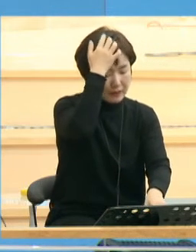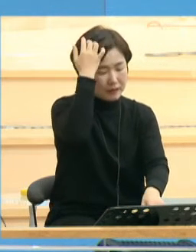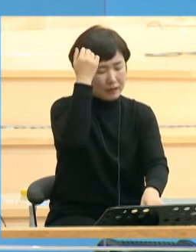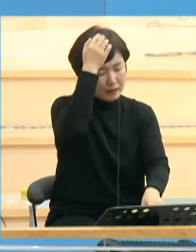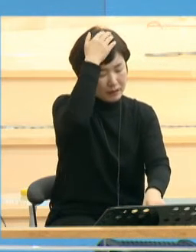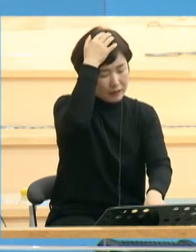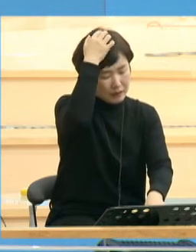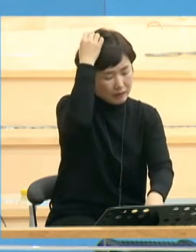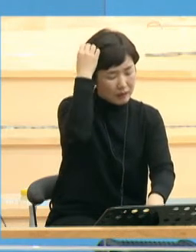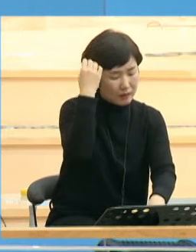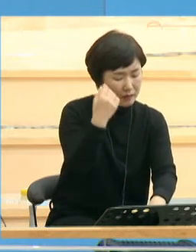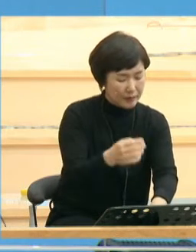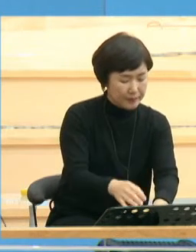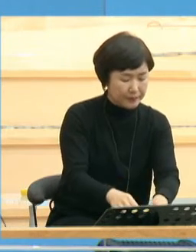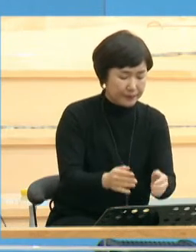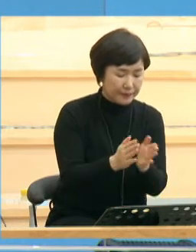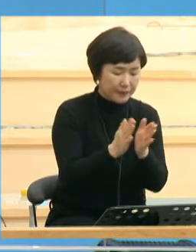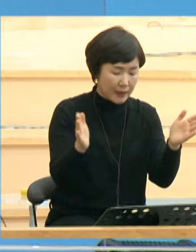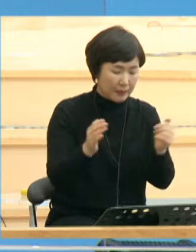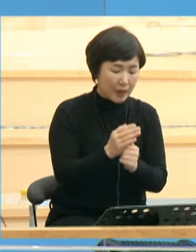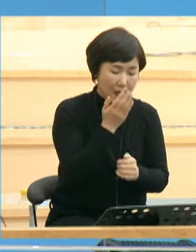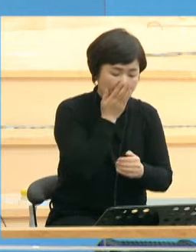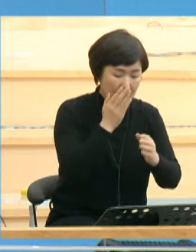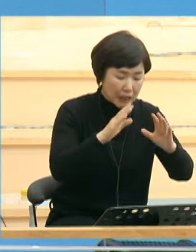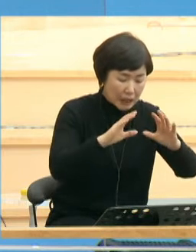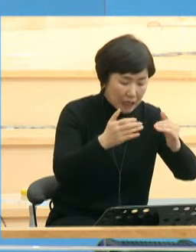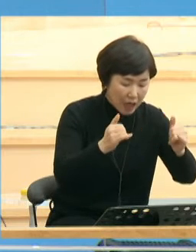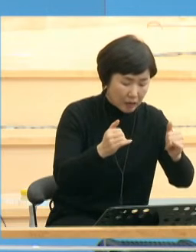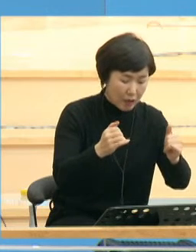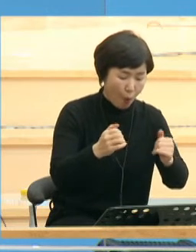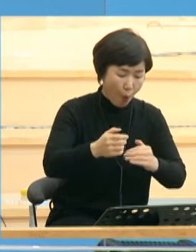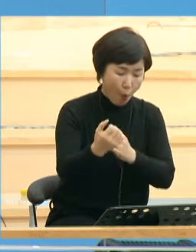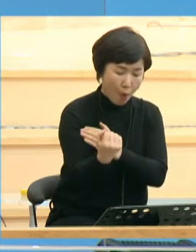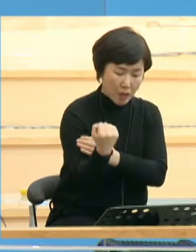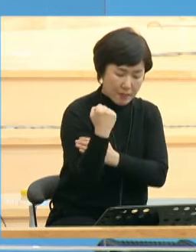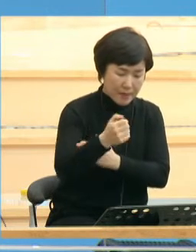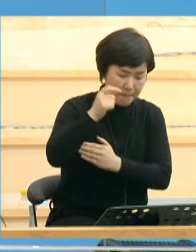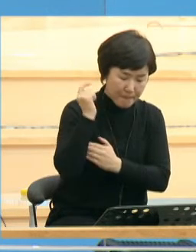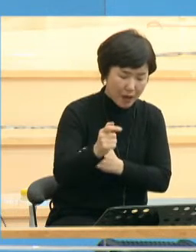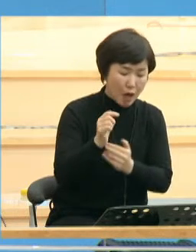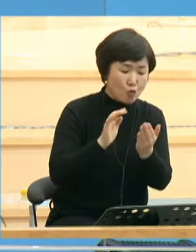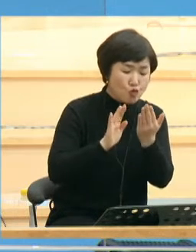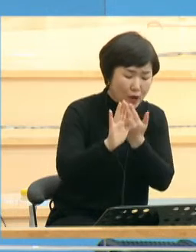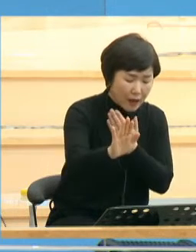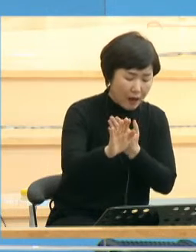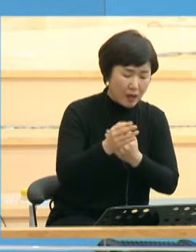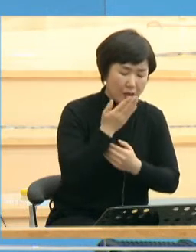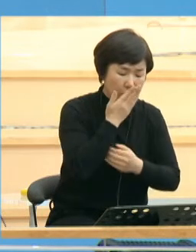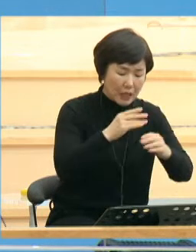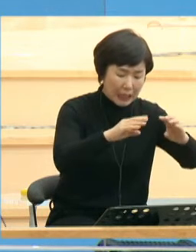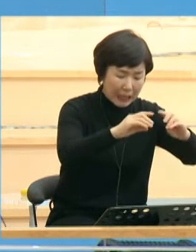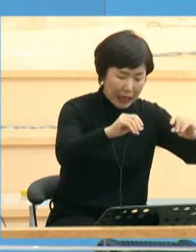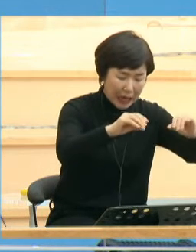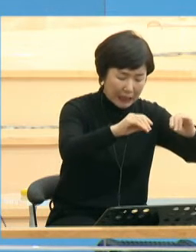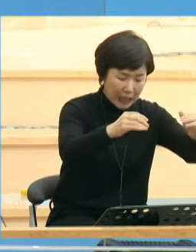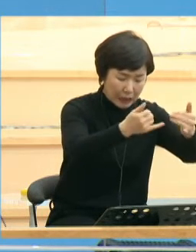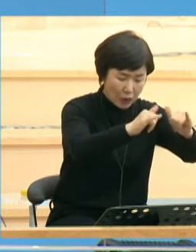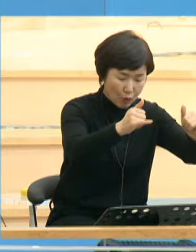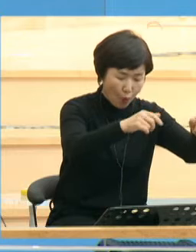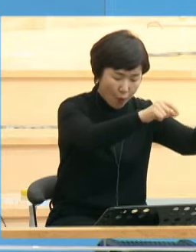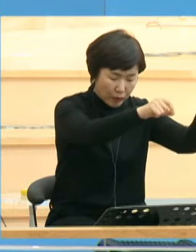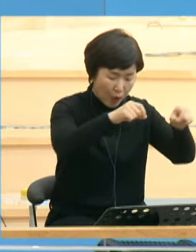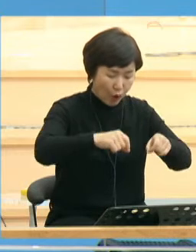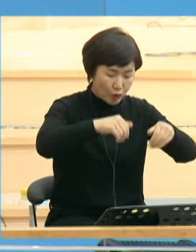여러분의 목적이 있습니다 여러분 시자 4 황송한 후에 야 1한 쇼크에 노역을 시켰고